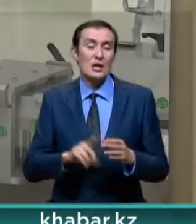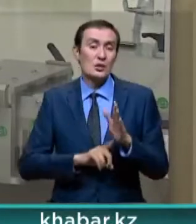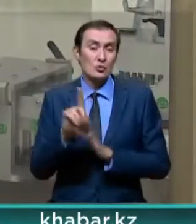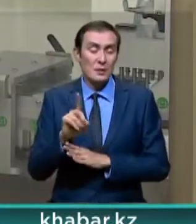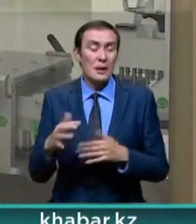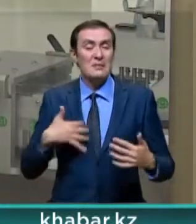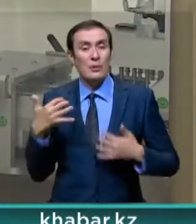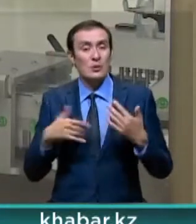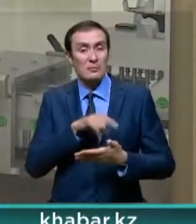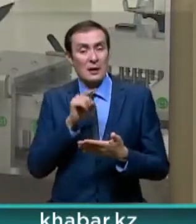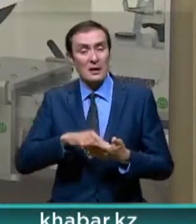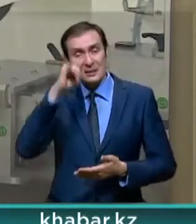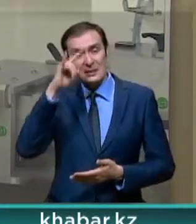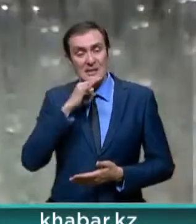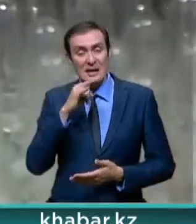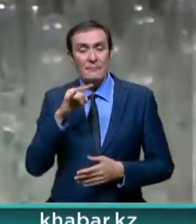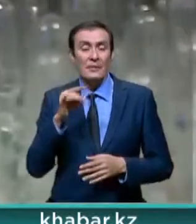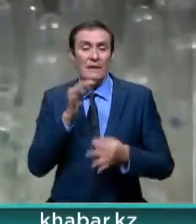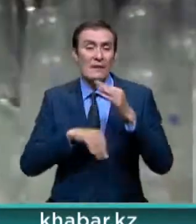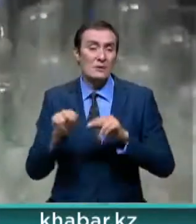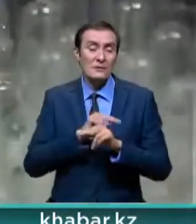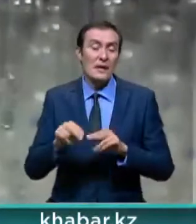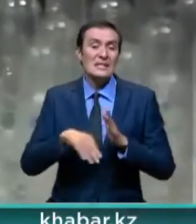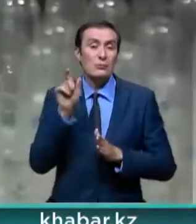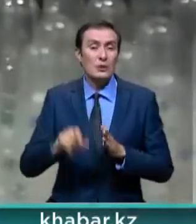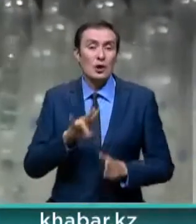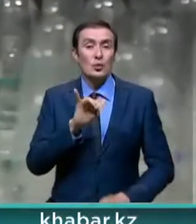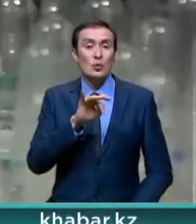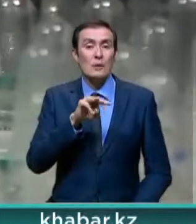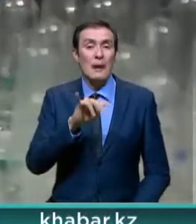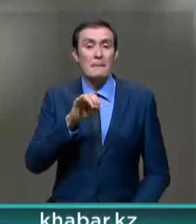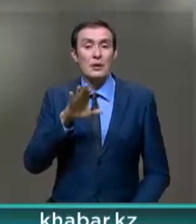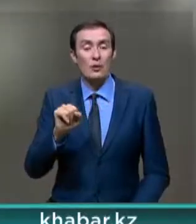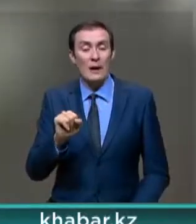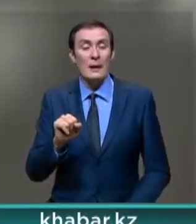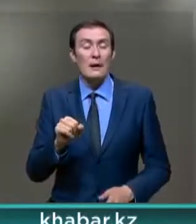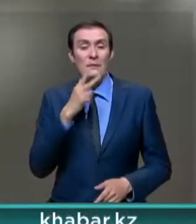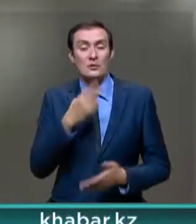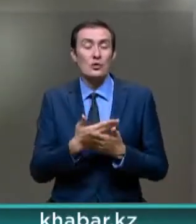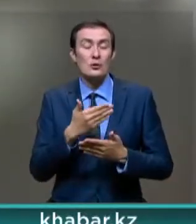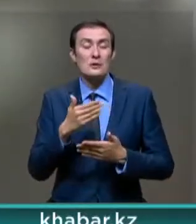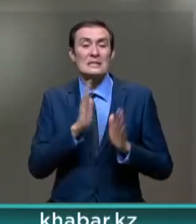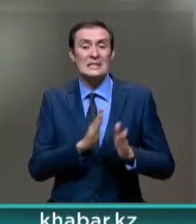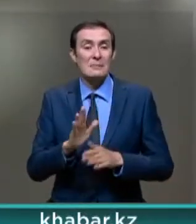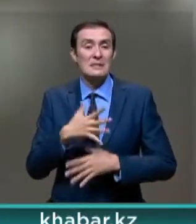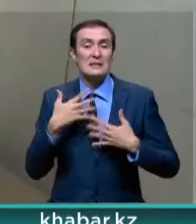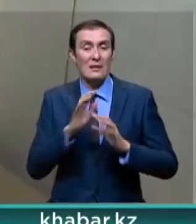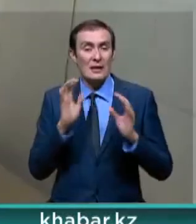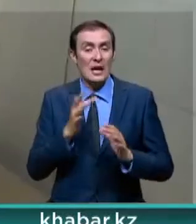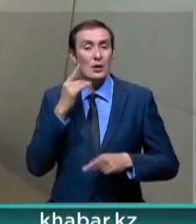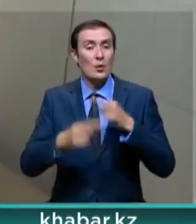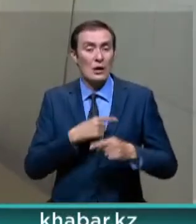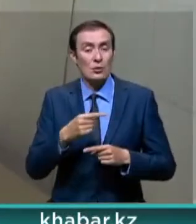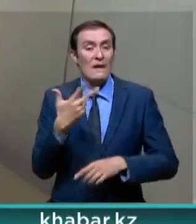Озабочена проблемами отечественной фармацевтики депутат Нурмамбетова. Президент указал на подготовку всей системы здравоохранения к переходу на